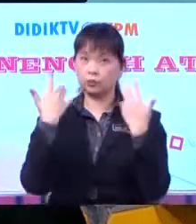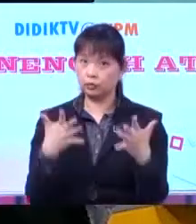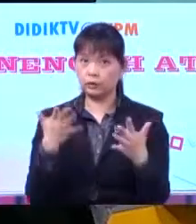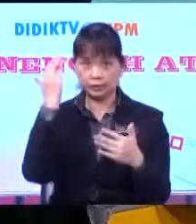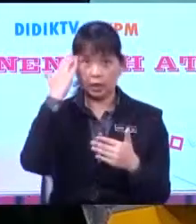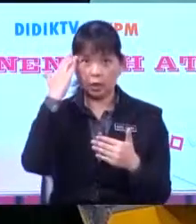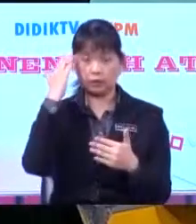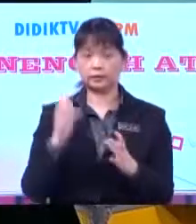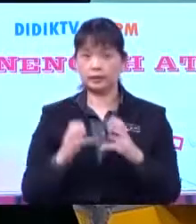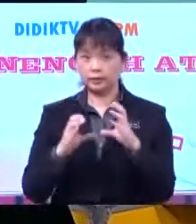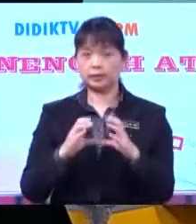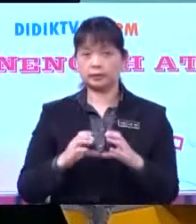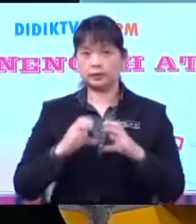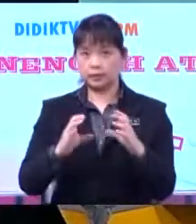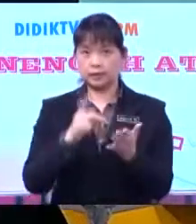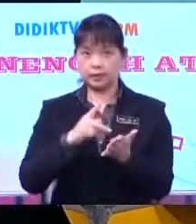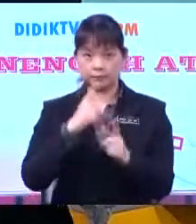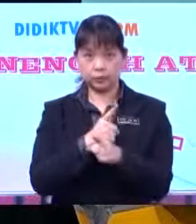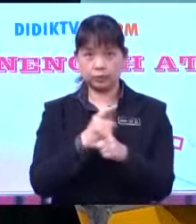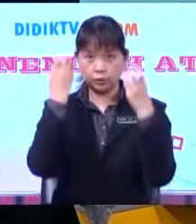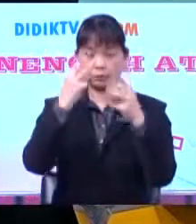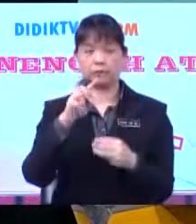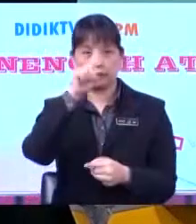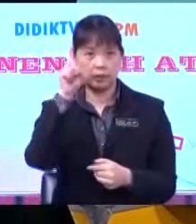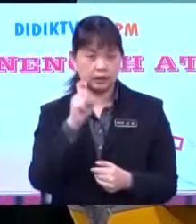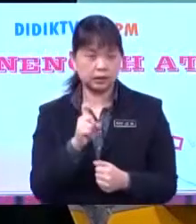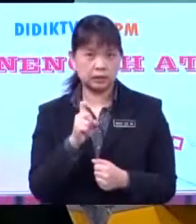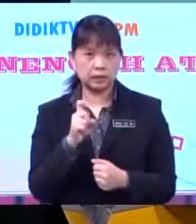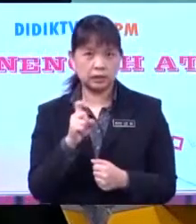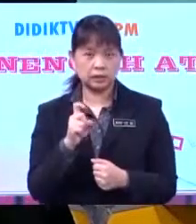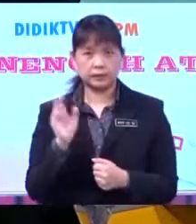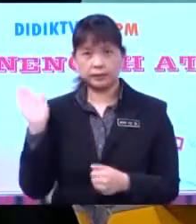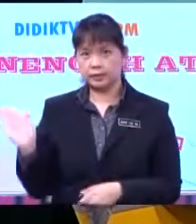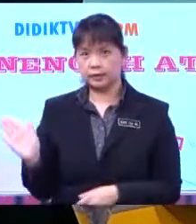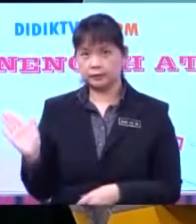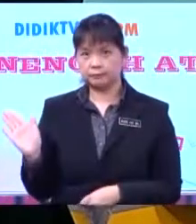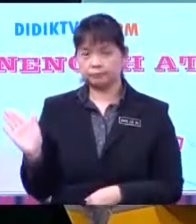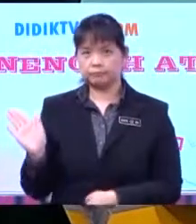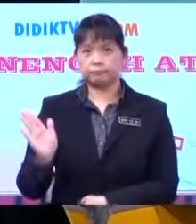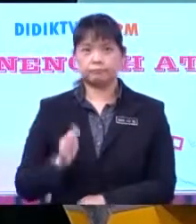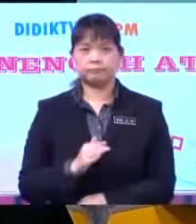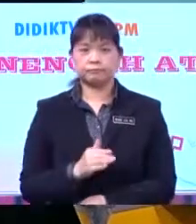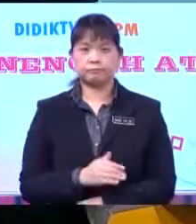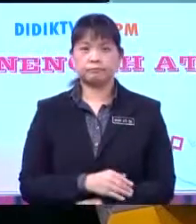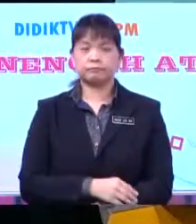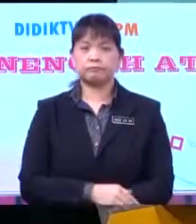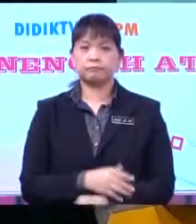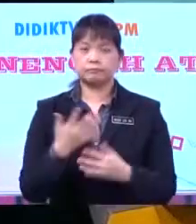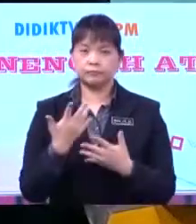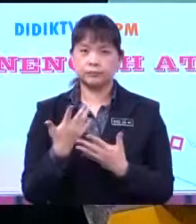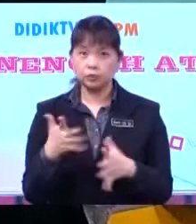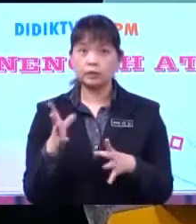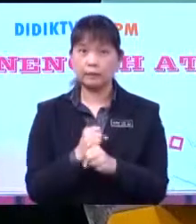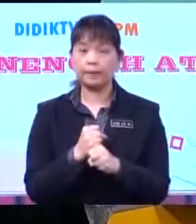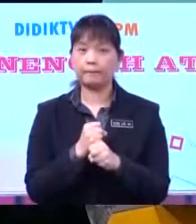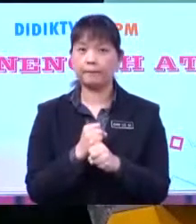nyatanya jugalah pakai Ingatkan balik Ichigo nih gini action script dapat Bil Cukai taksiran